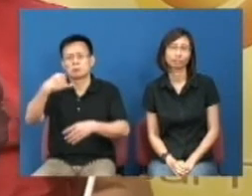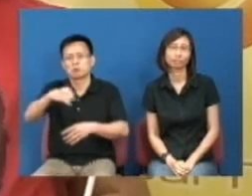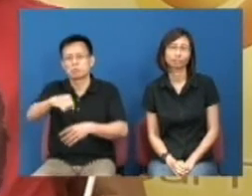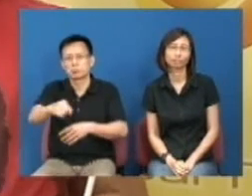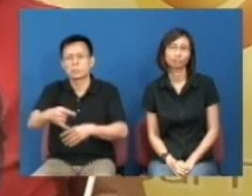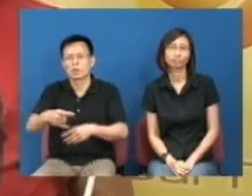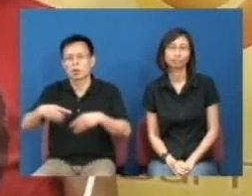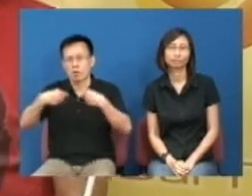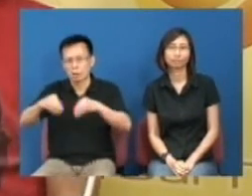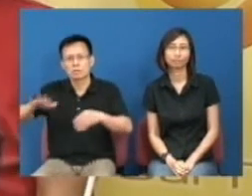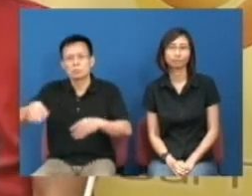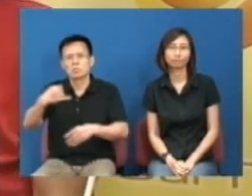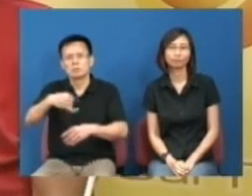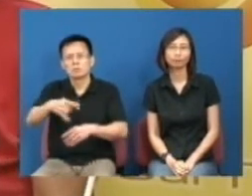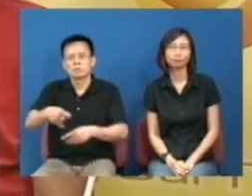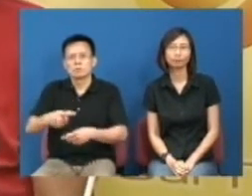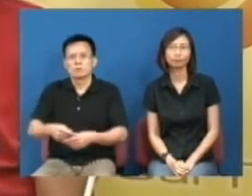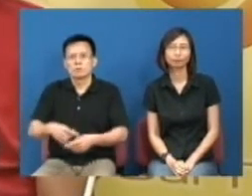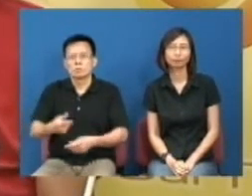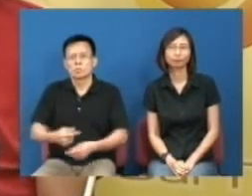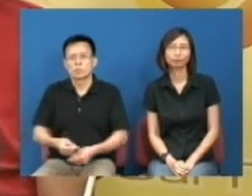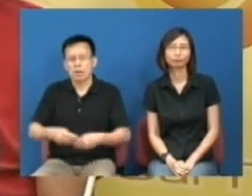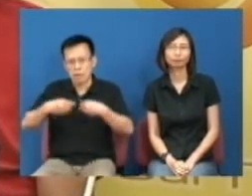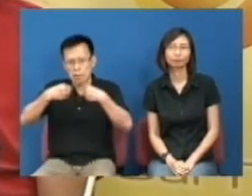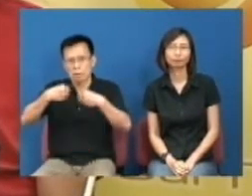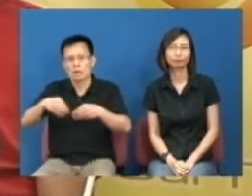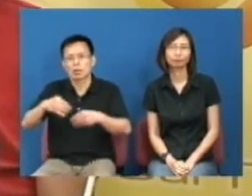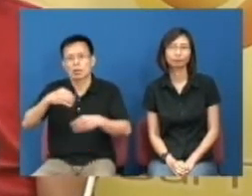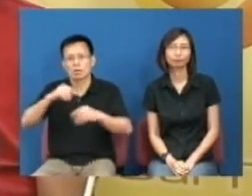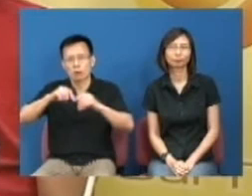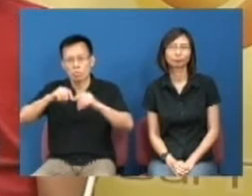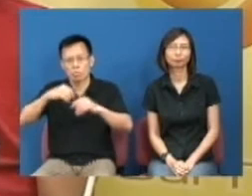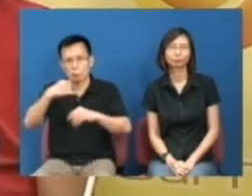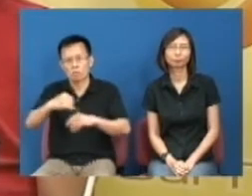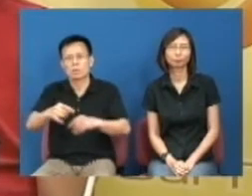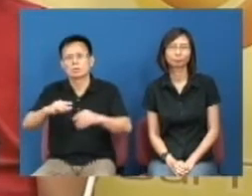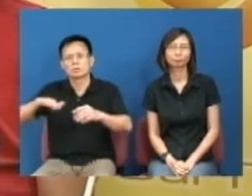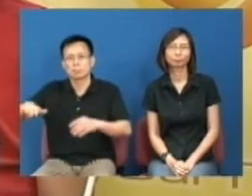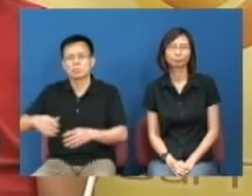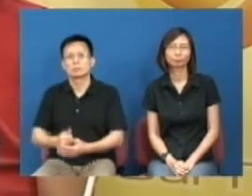教壞細路話好多次啊！佢呢啲咪真係好清楚嘅教壞細路咯，即係話